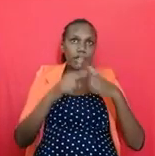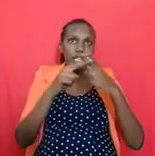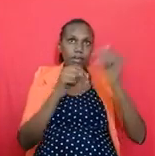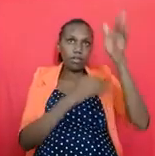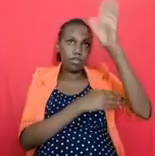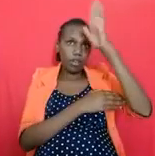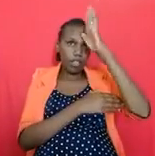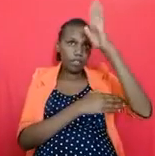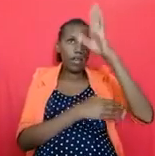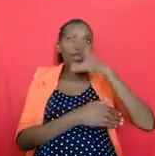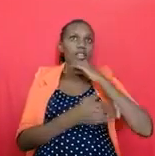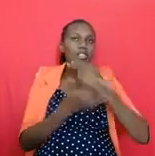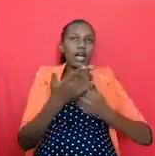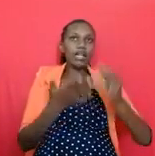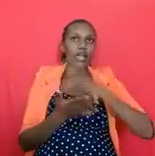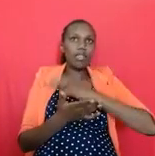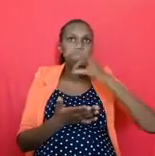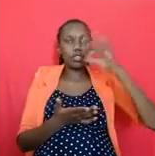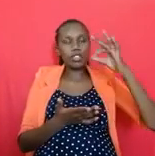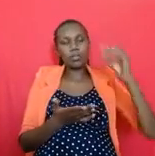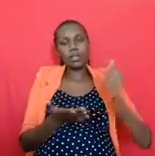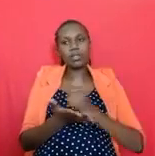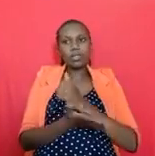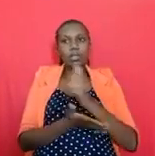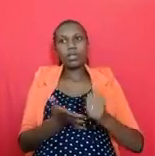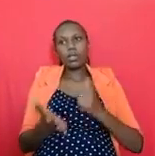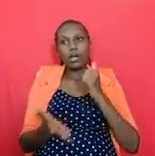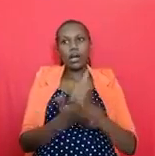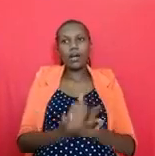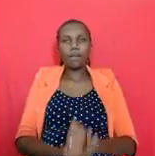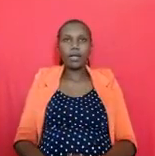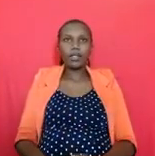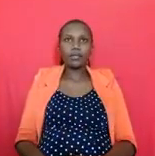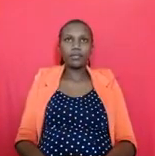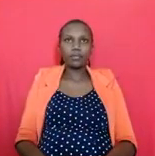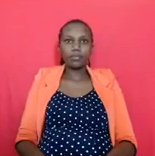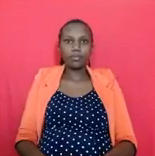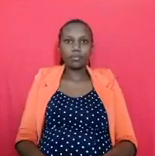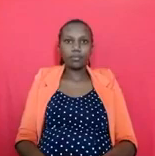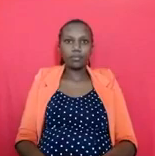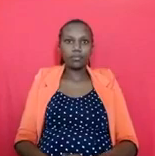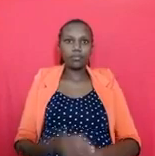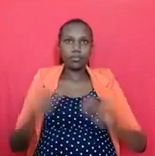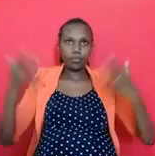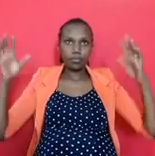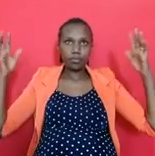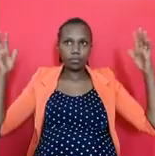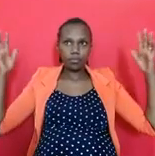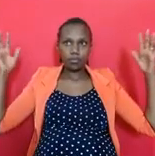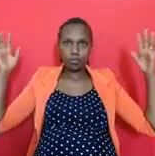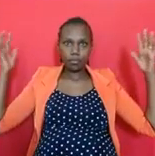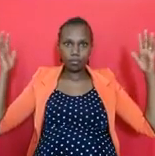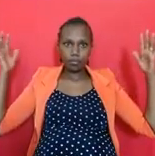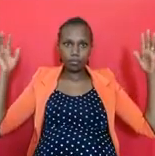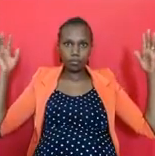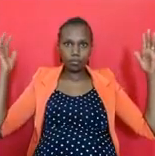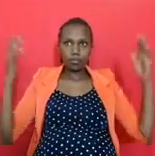ria ngai ithe ngai muriu ona ngai roho mutheru amen